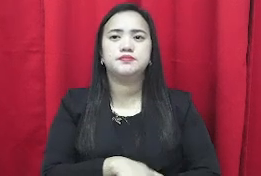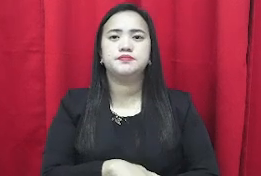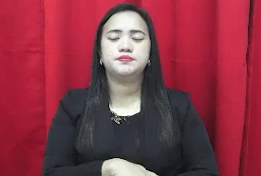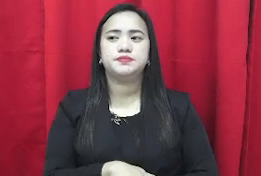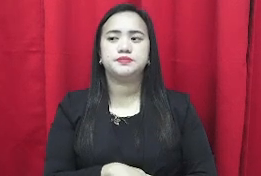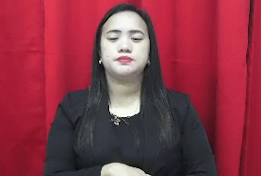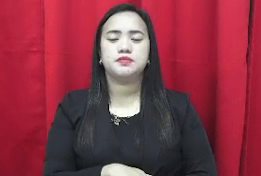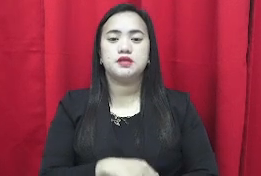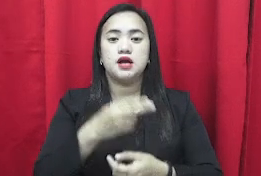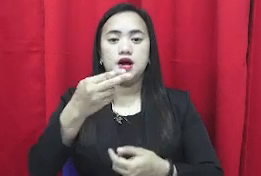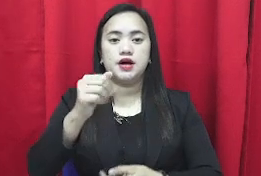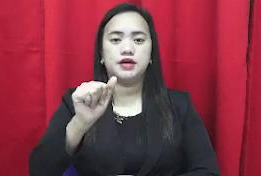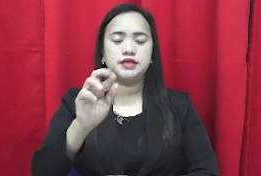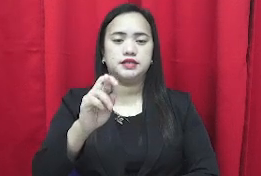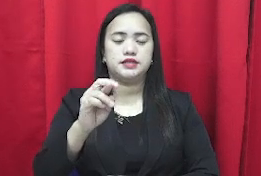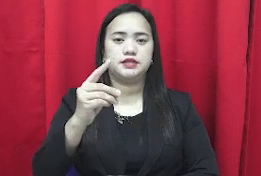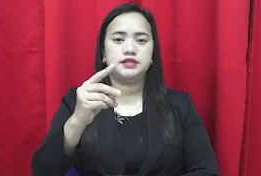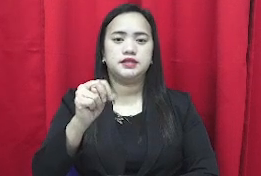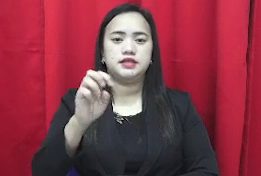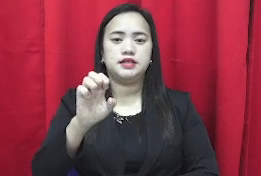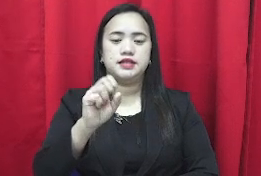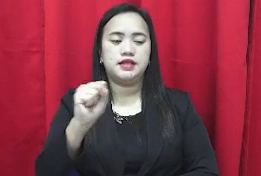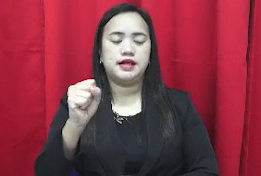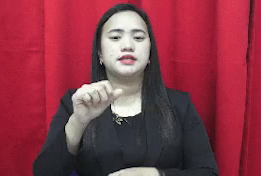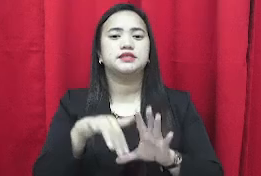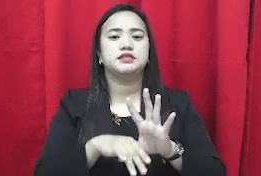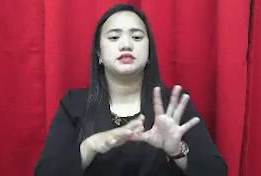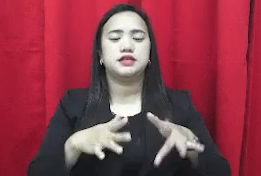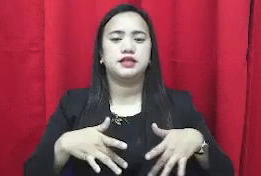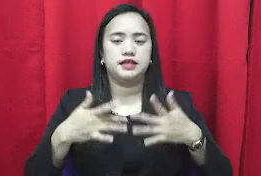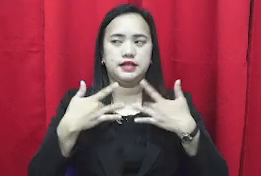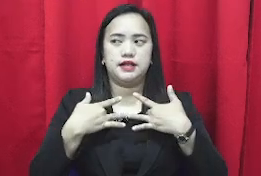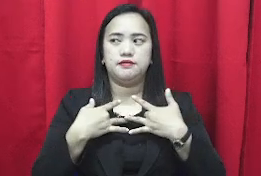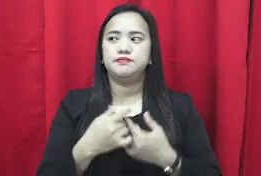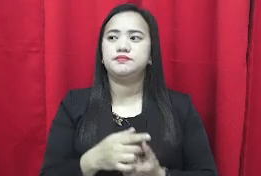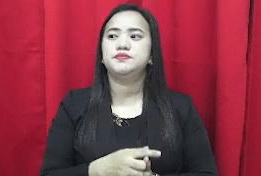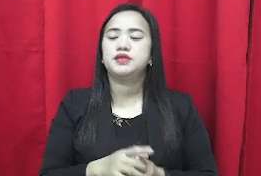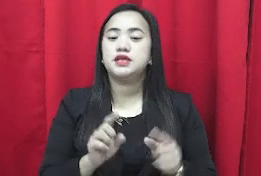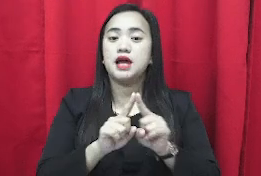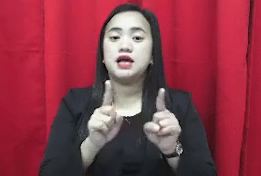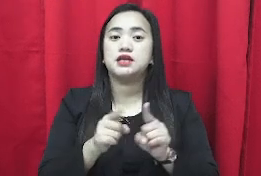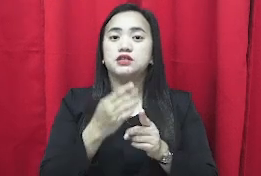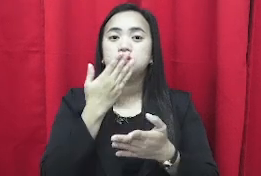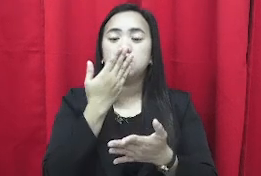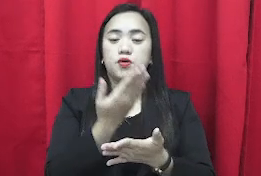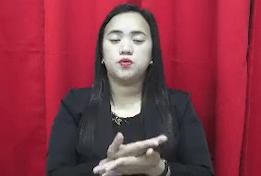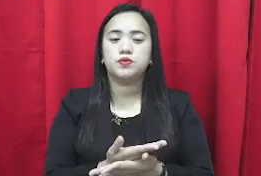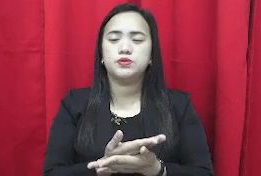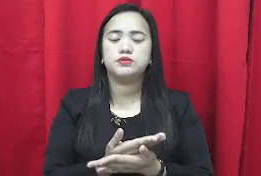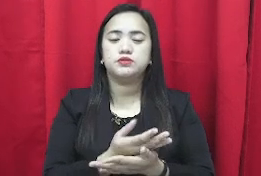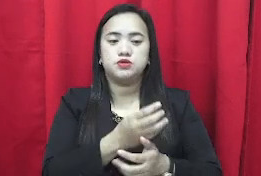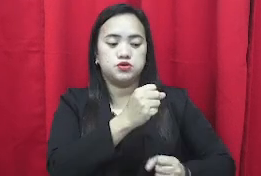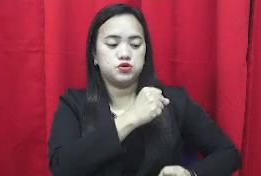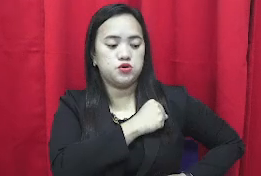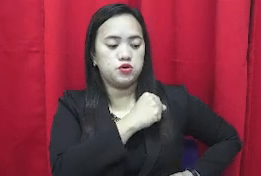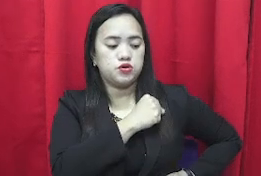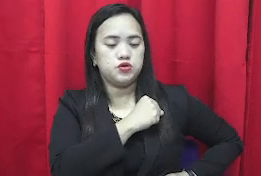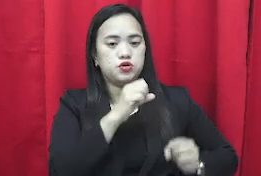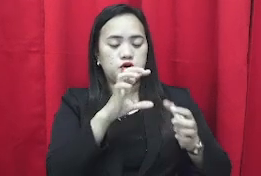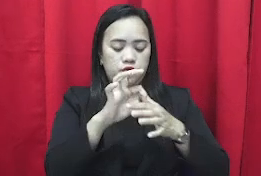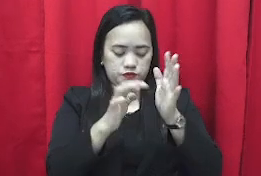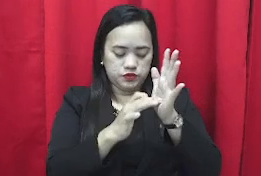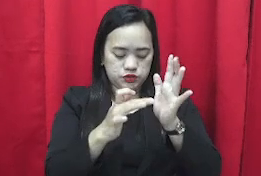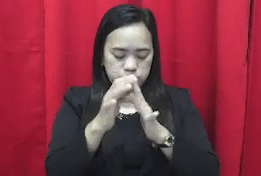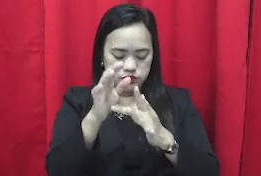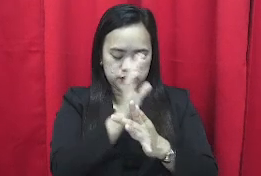hardships in life you see Kaya nga mga kay sinasabi poan as a good Soldier of Jesus Christ because now we are not Hindi